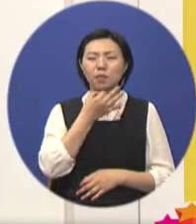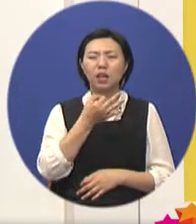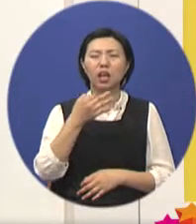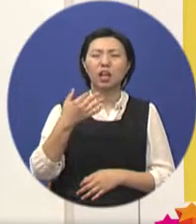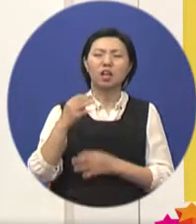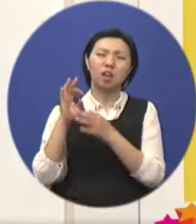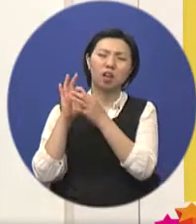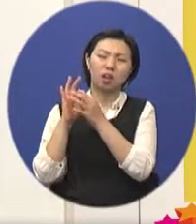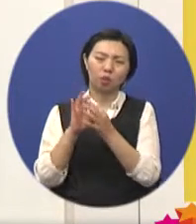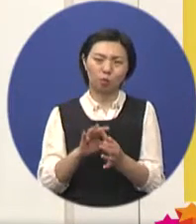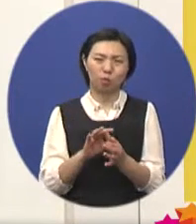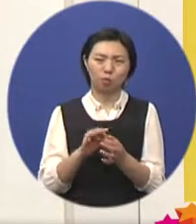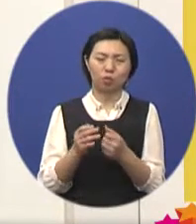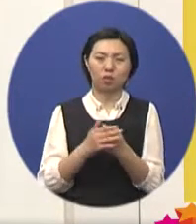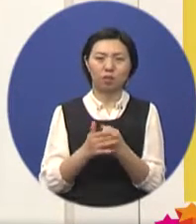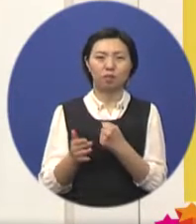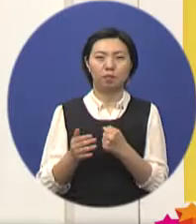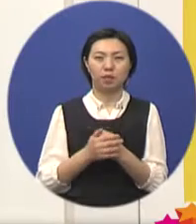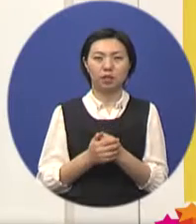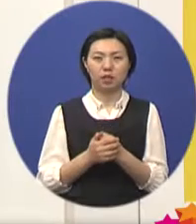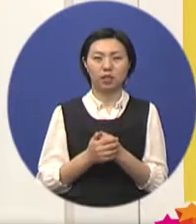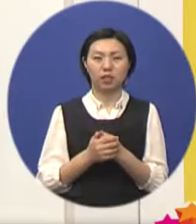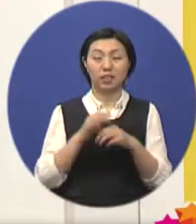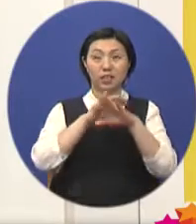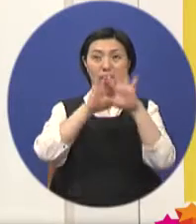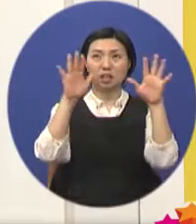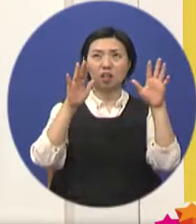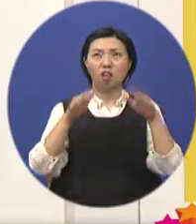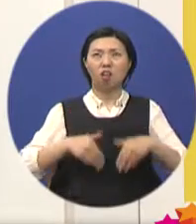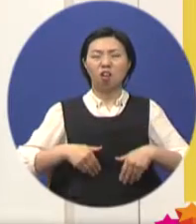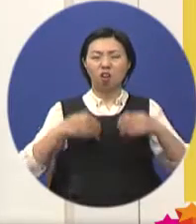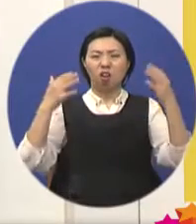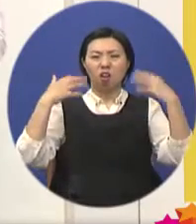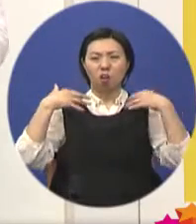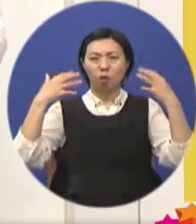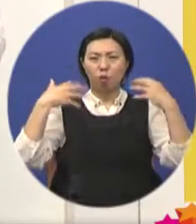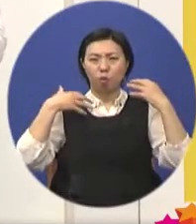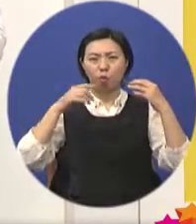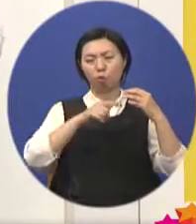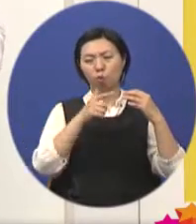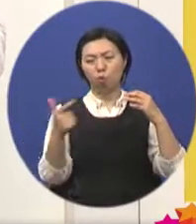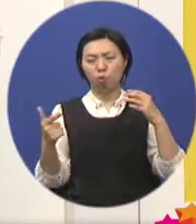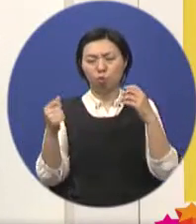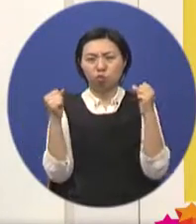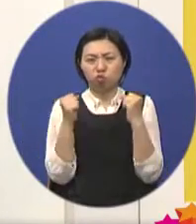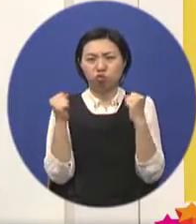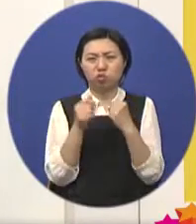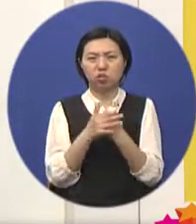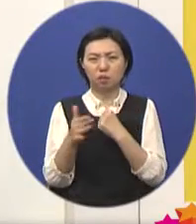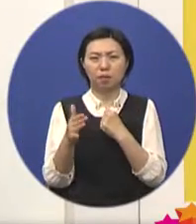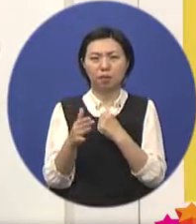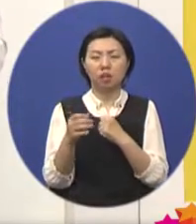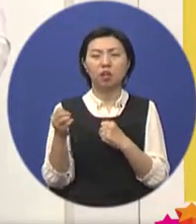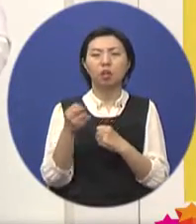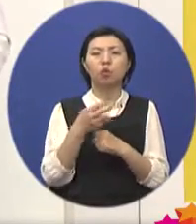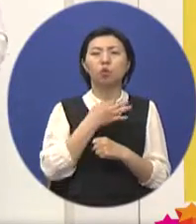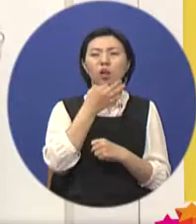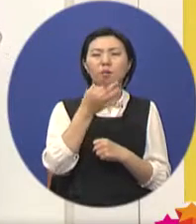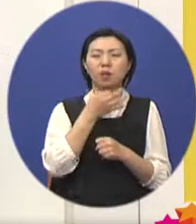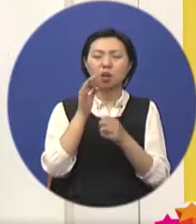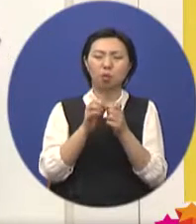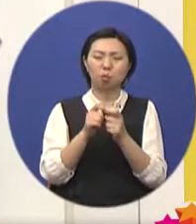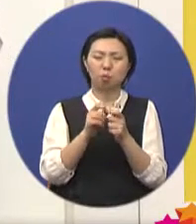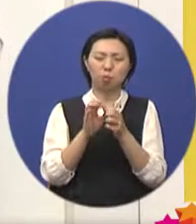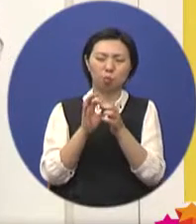아, 날씨가 네. 낮엔 더웠다 저녁엔 춥고 그래서 근데 네. 요즘 감기가 좀 오래 맞아요. 아주